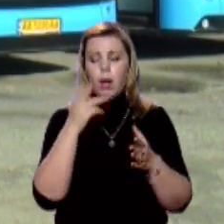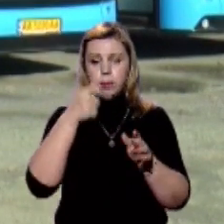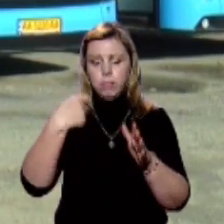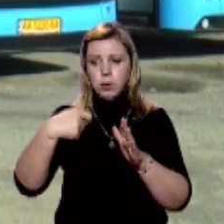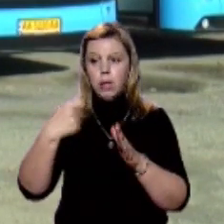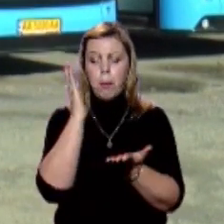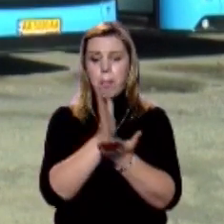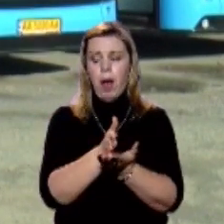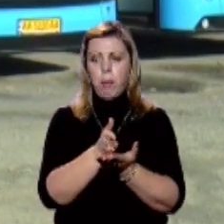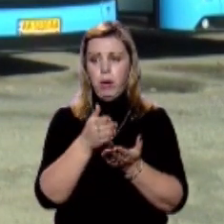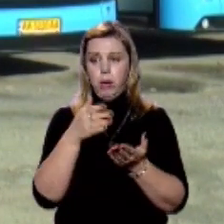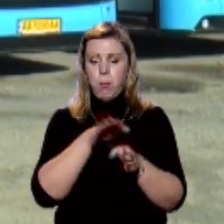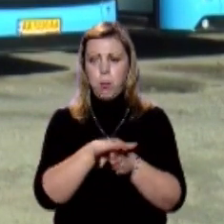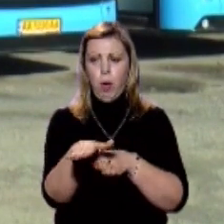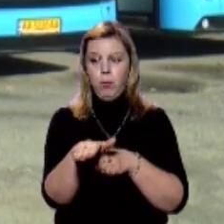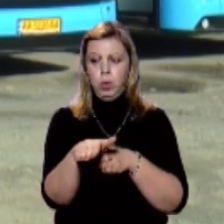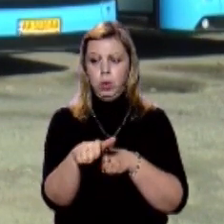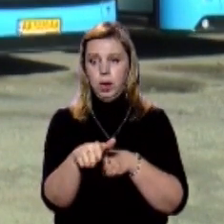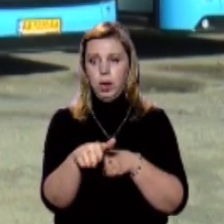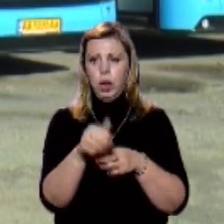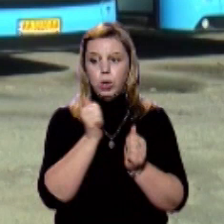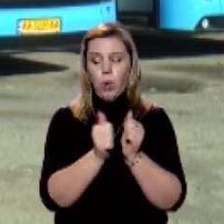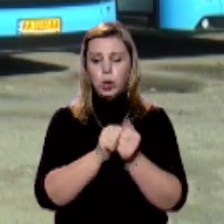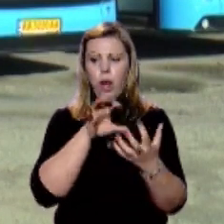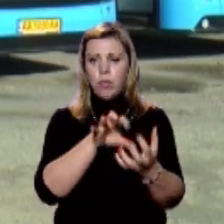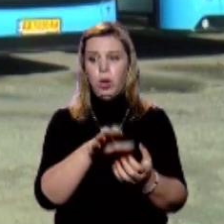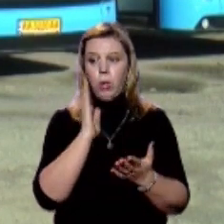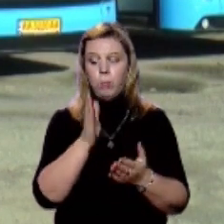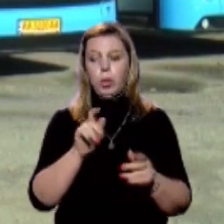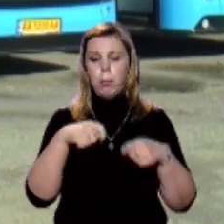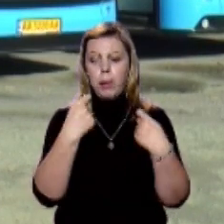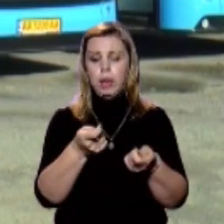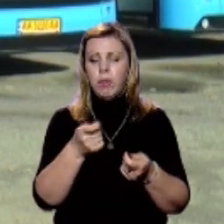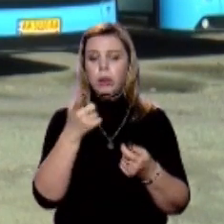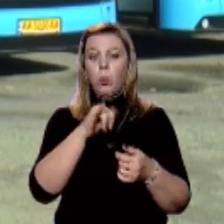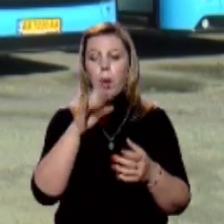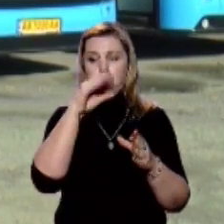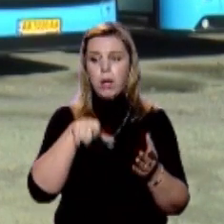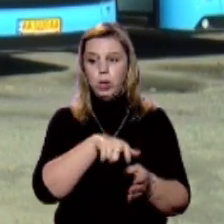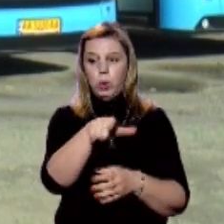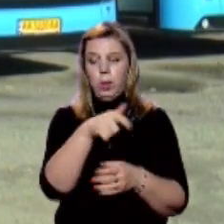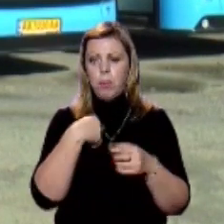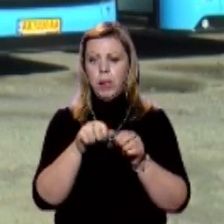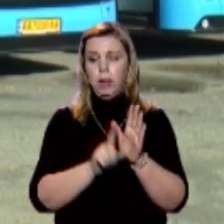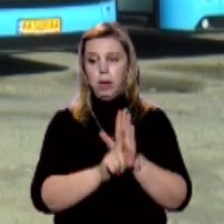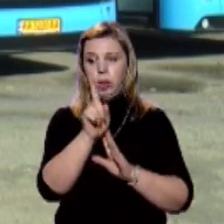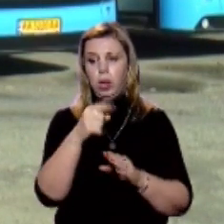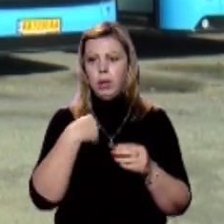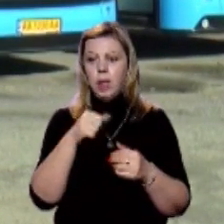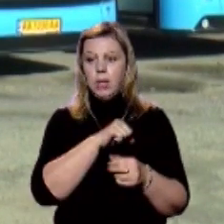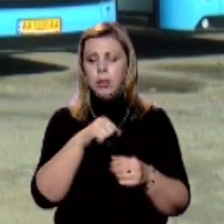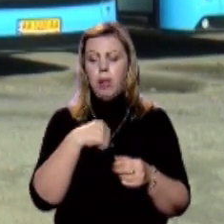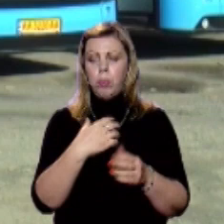в онлайн-режимі повністю з кожного автобуса будуть передаватися дані. Якщо це ми запустимо, це, в принципі, одна з